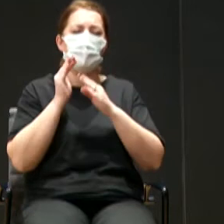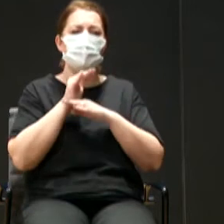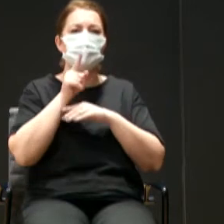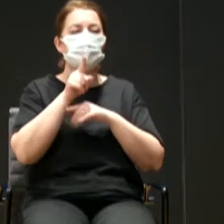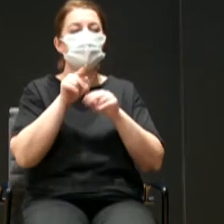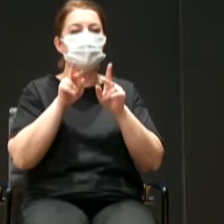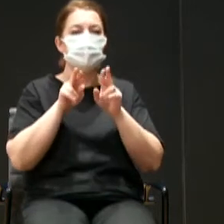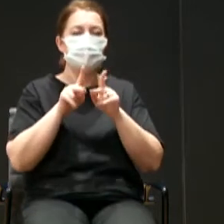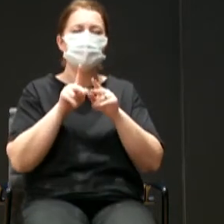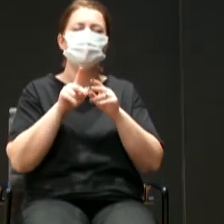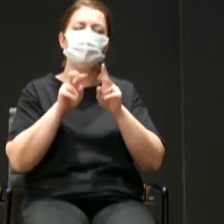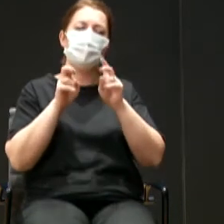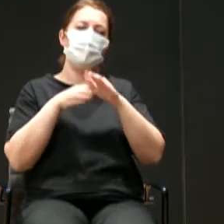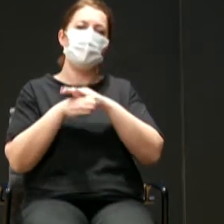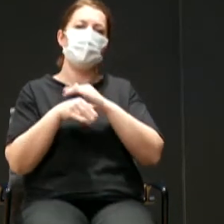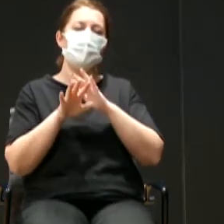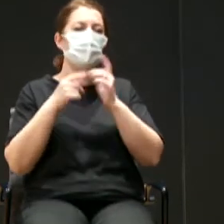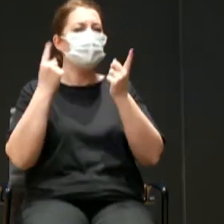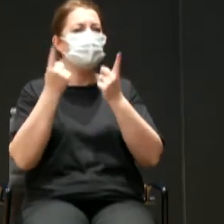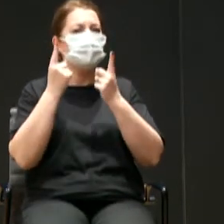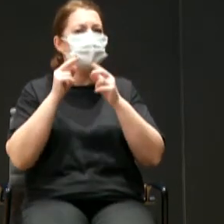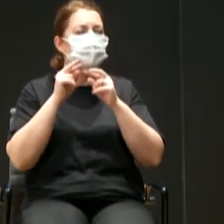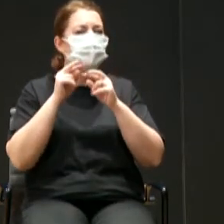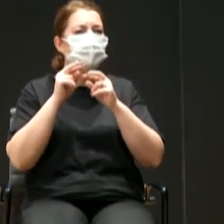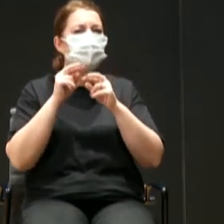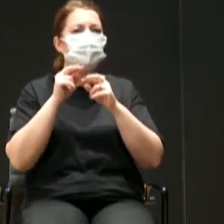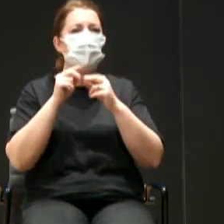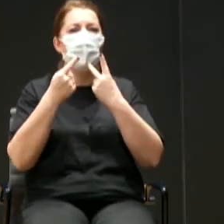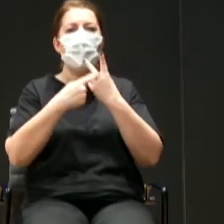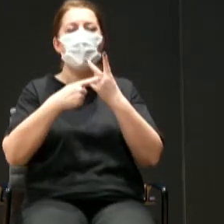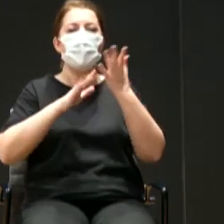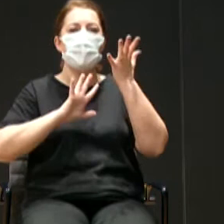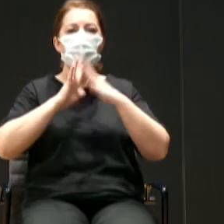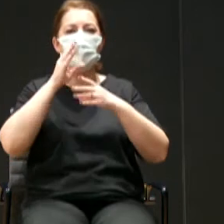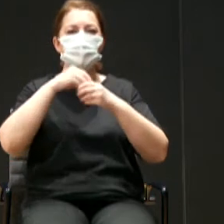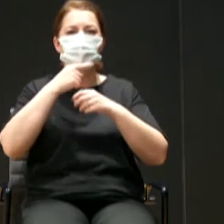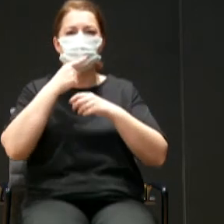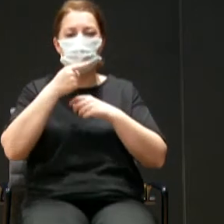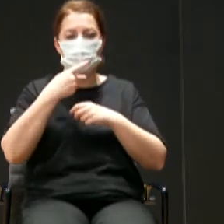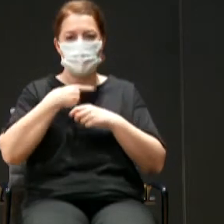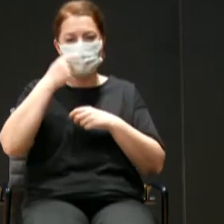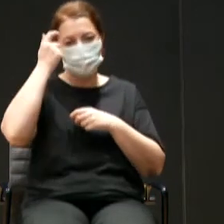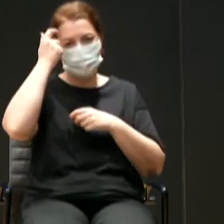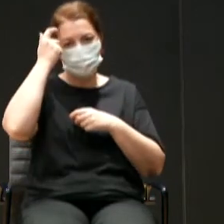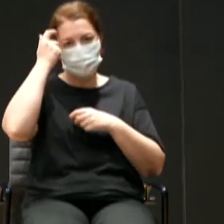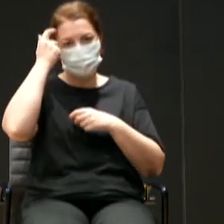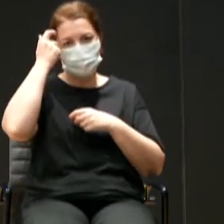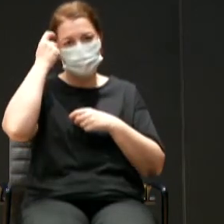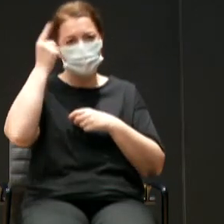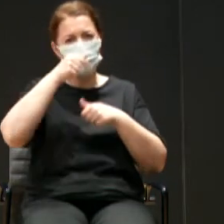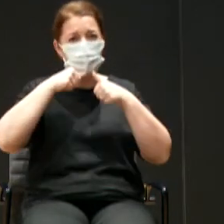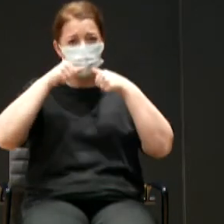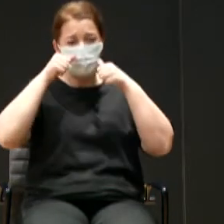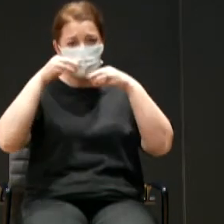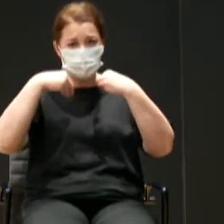tarz şeylere girmeyelim. Bir şey de atladı Yakuplu Ormanı'na alakalı söylerken ben. Yalnız orayı Katarlara satmak,